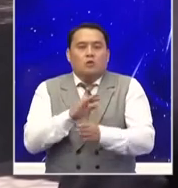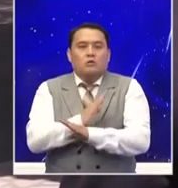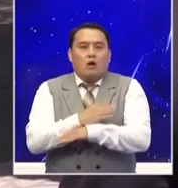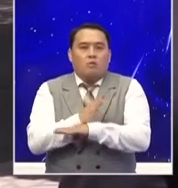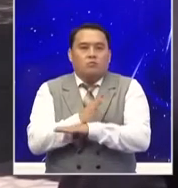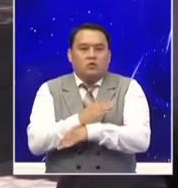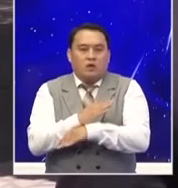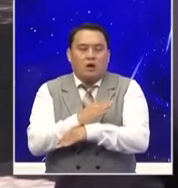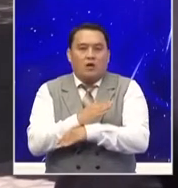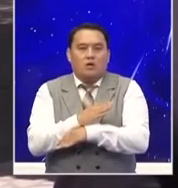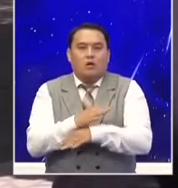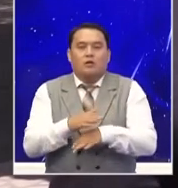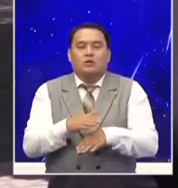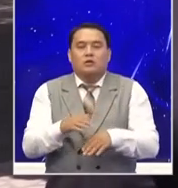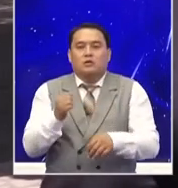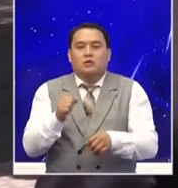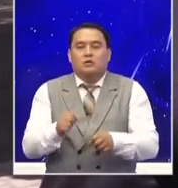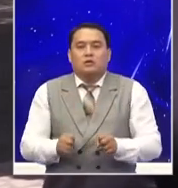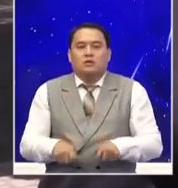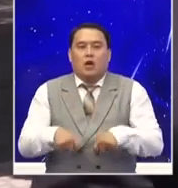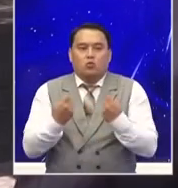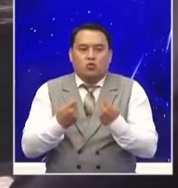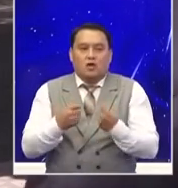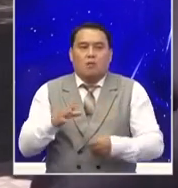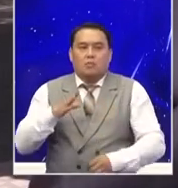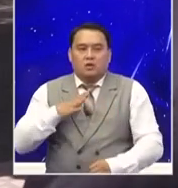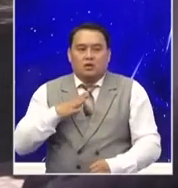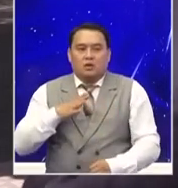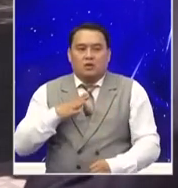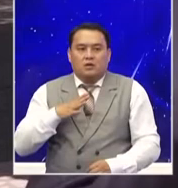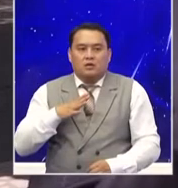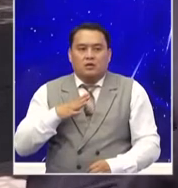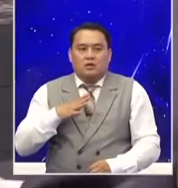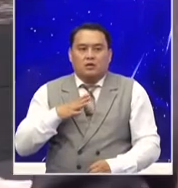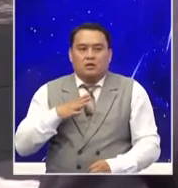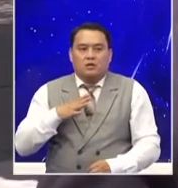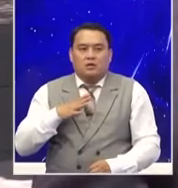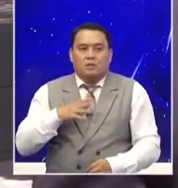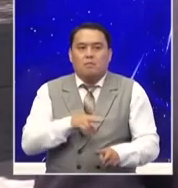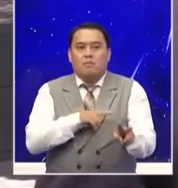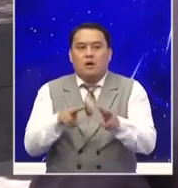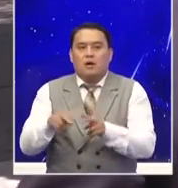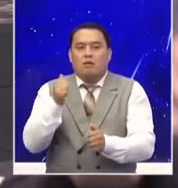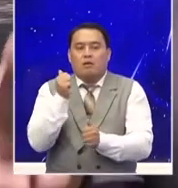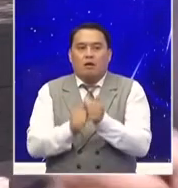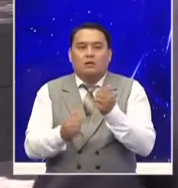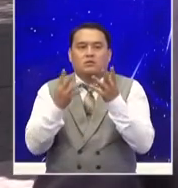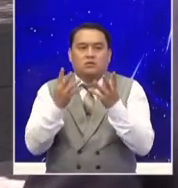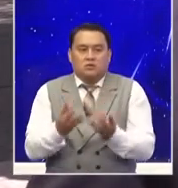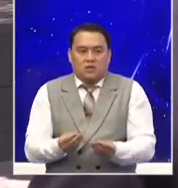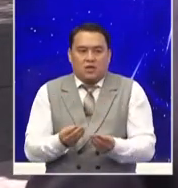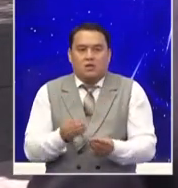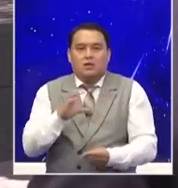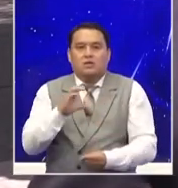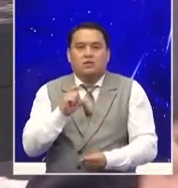18 административных материалов было составлено. И один материал вот, в поселке Чингильды. Мониторим мы каждый день с